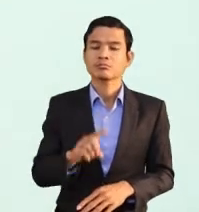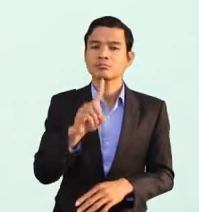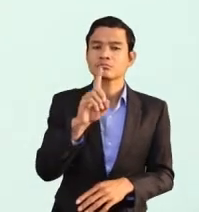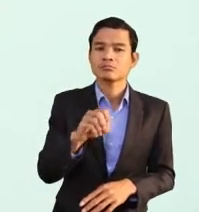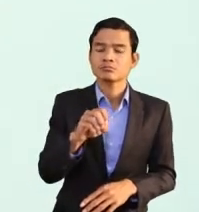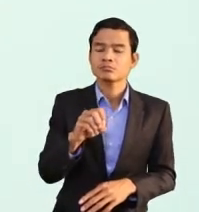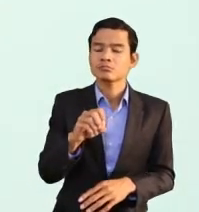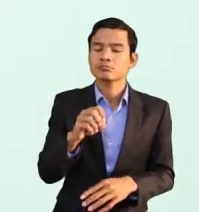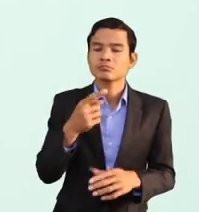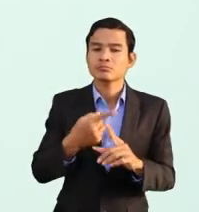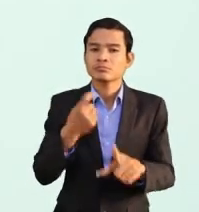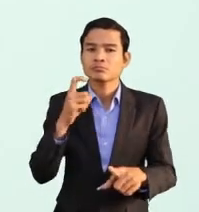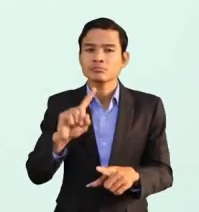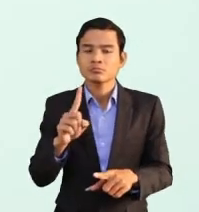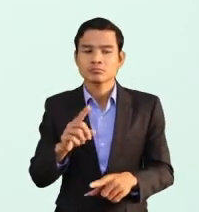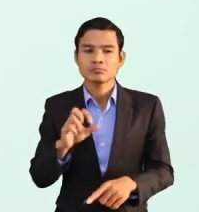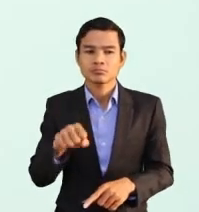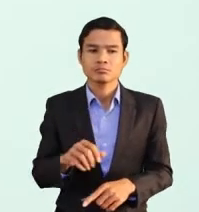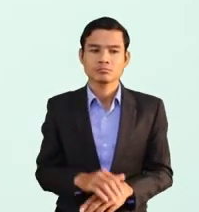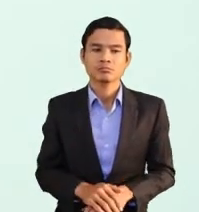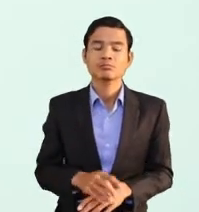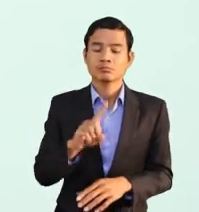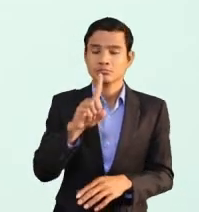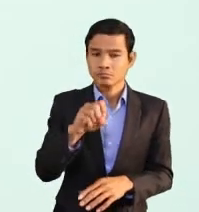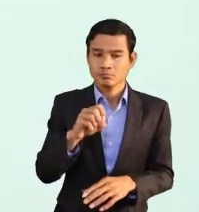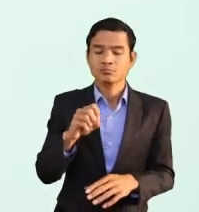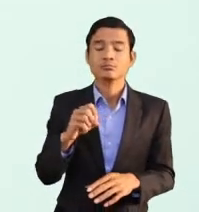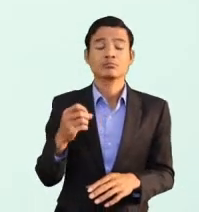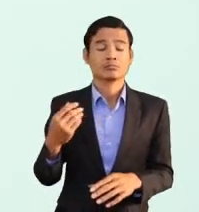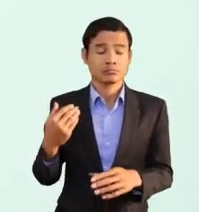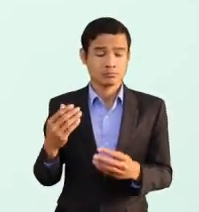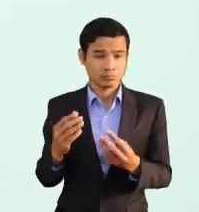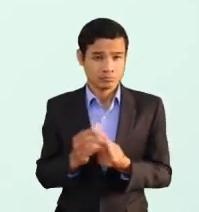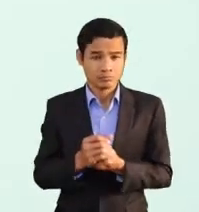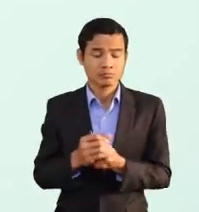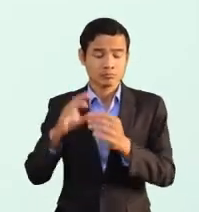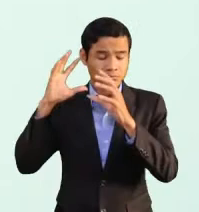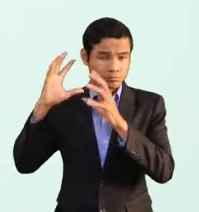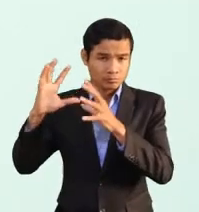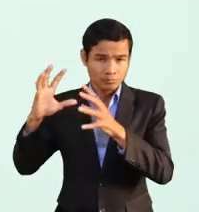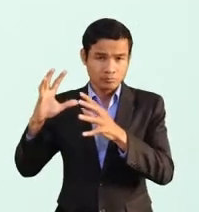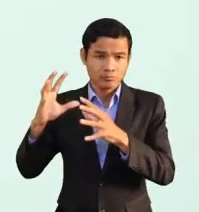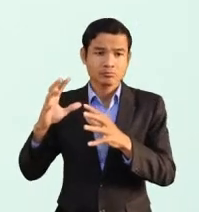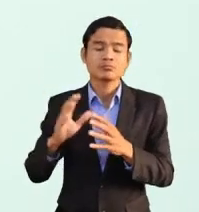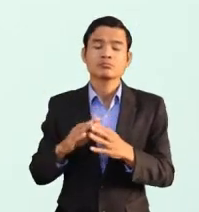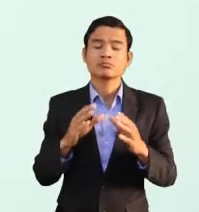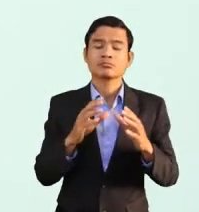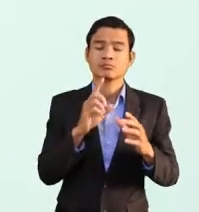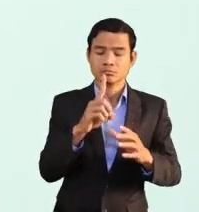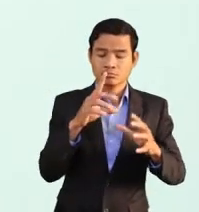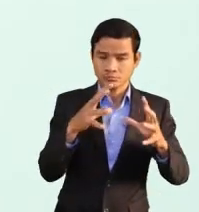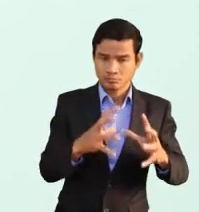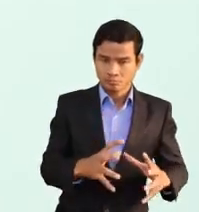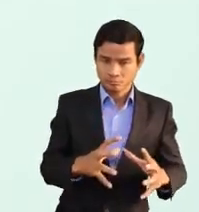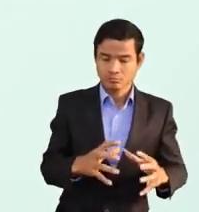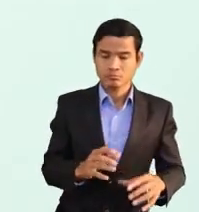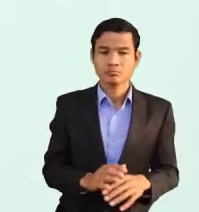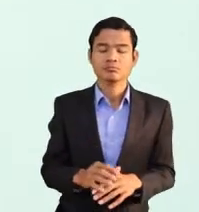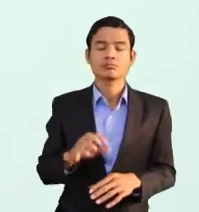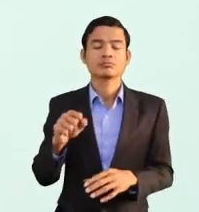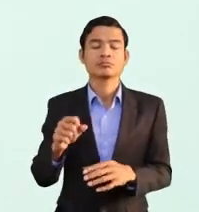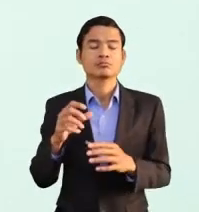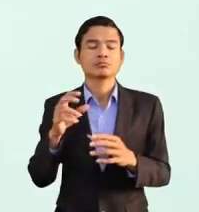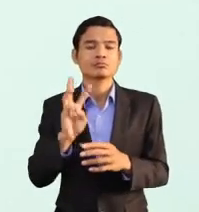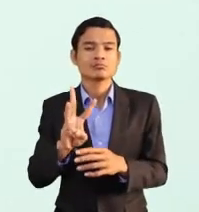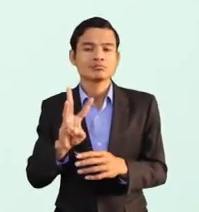mà cha đọc ní bàn một bí chồng nuôn phải đốn khăn ông muối thì chút